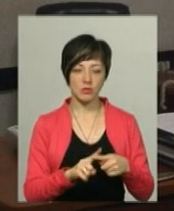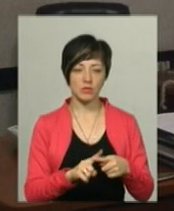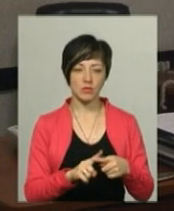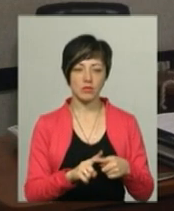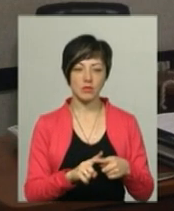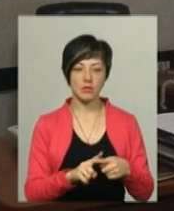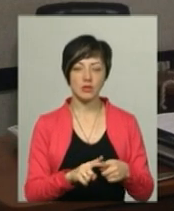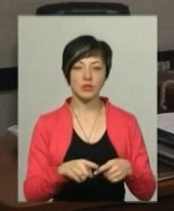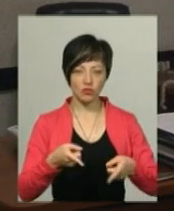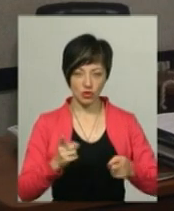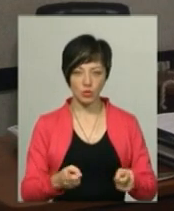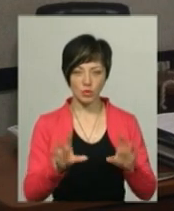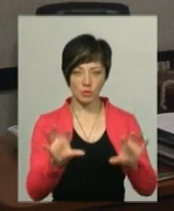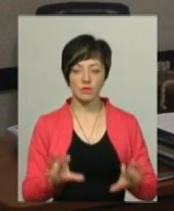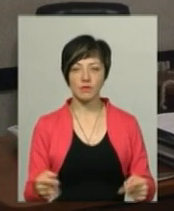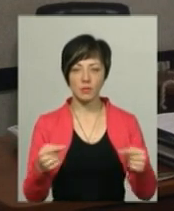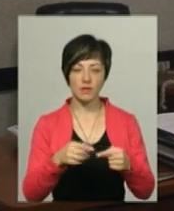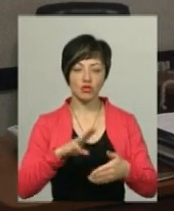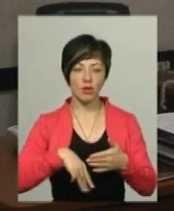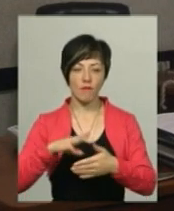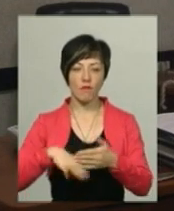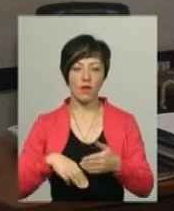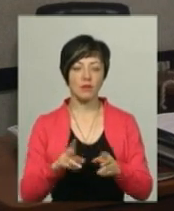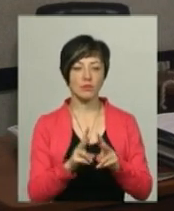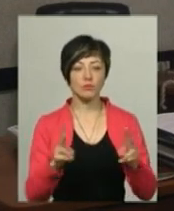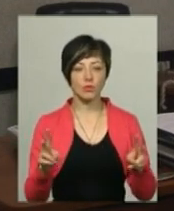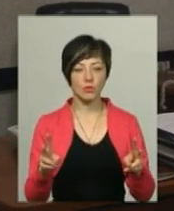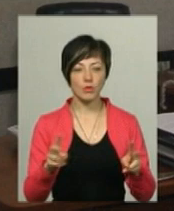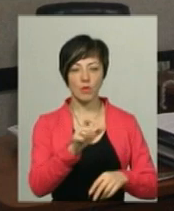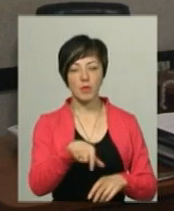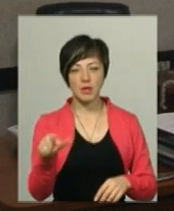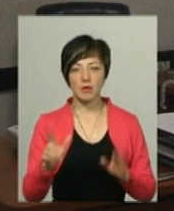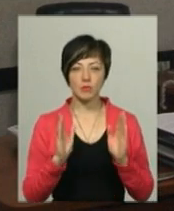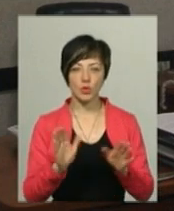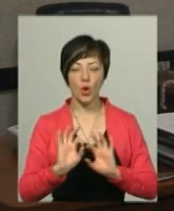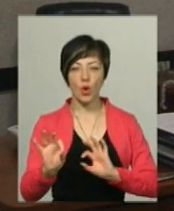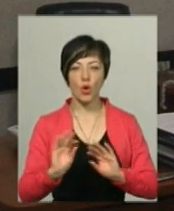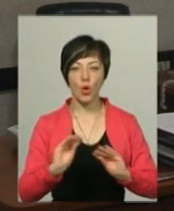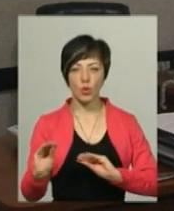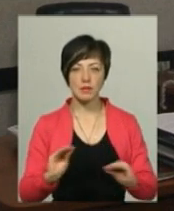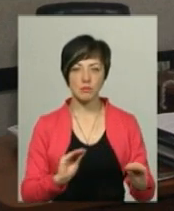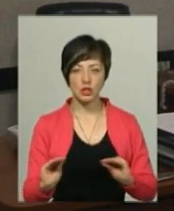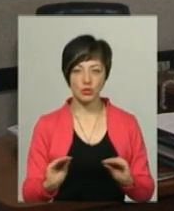норм, за дотриманням чинного законодавства, відповідно штрафування. Тих суб'єктів, тих громадян, які будуть розміщувати